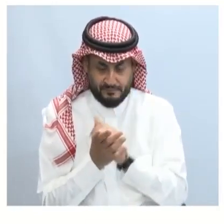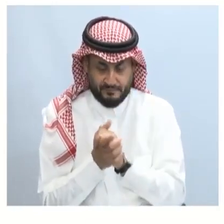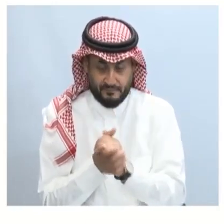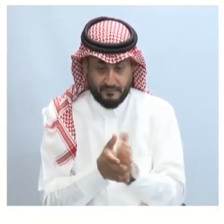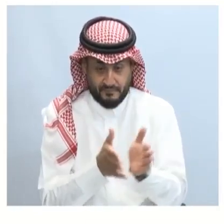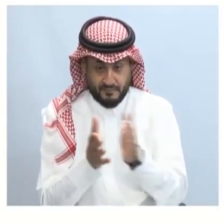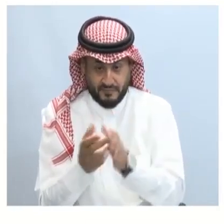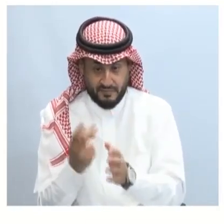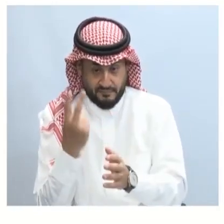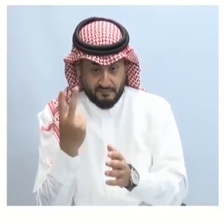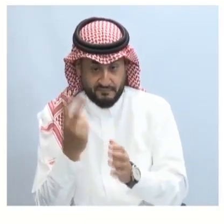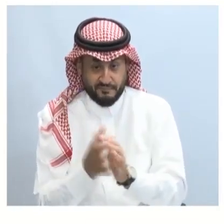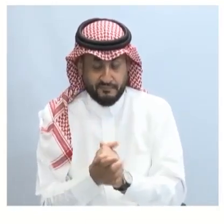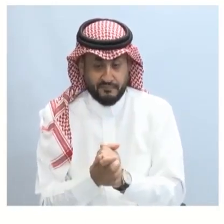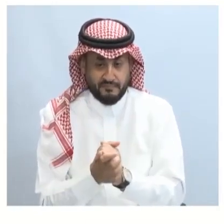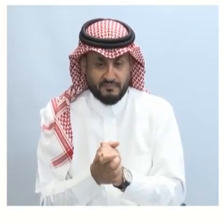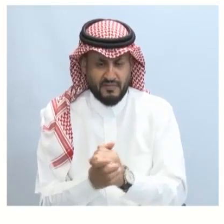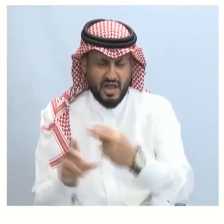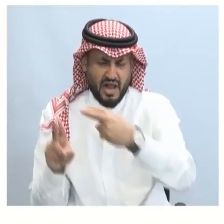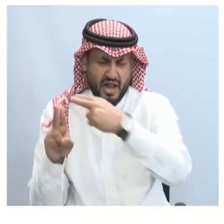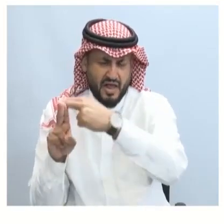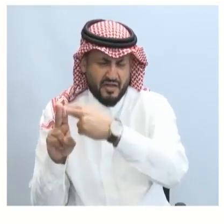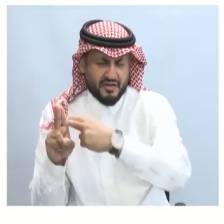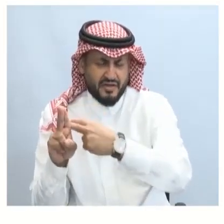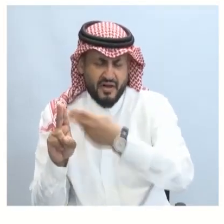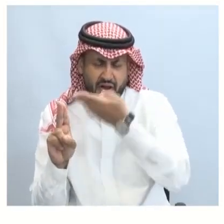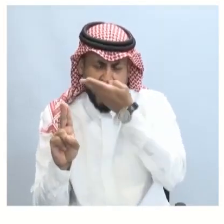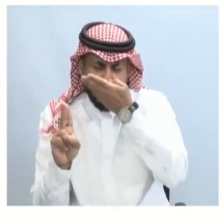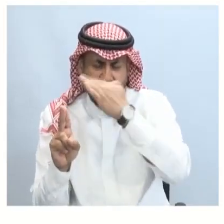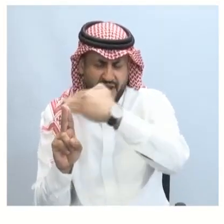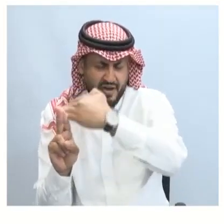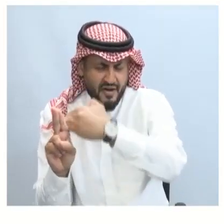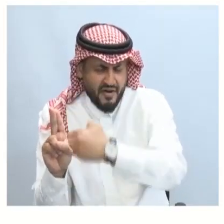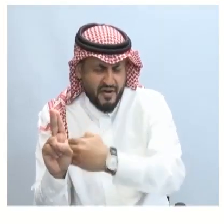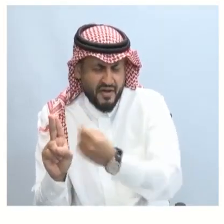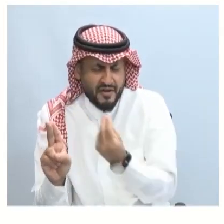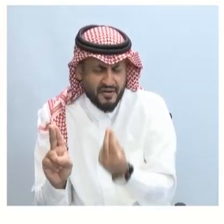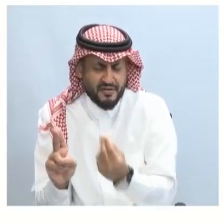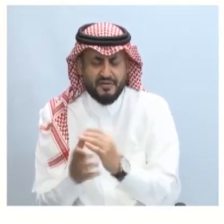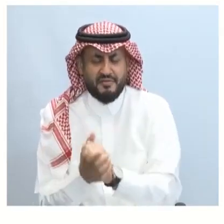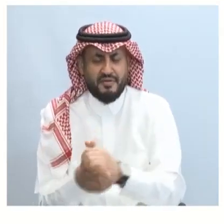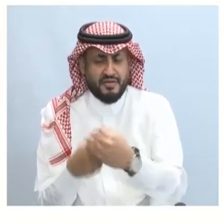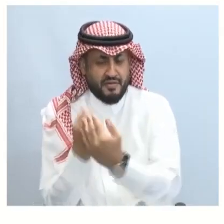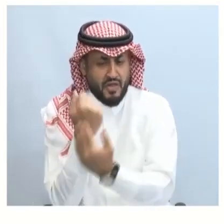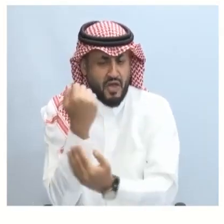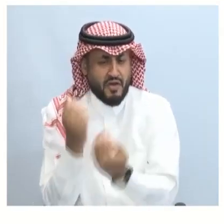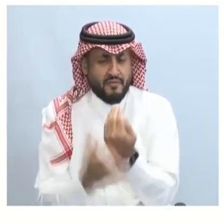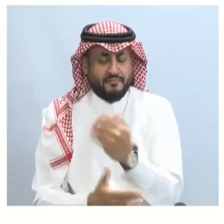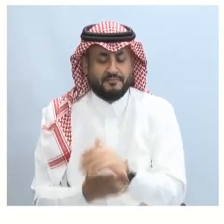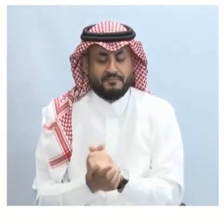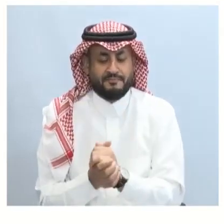اقتصاده صلى الله عليه وسلم في استعمال الماء للطهاره